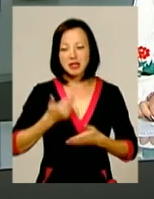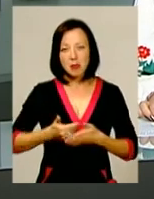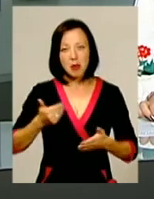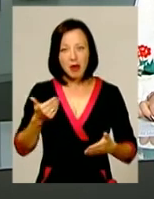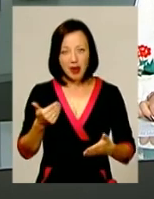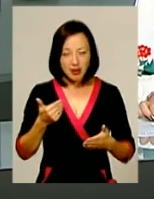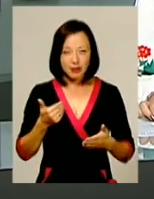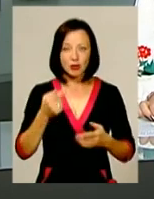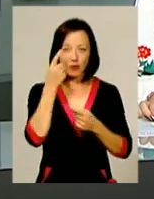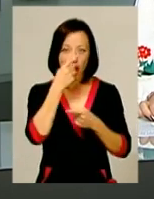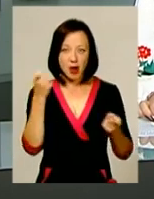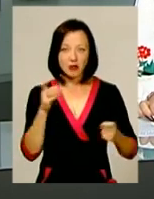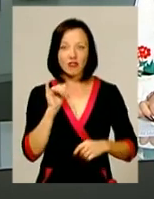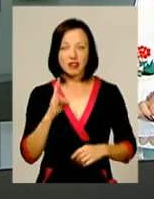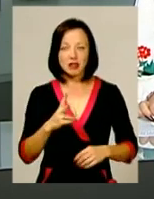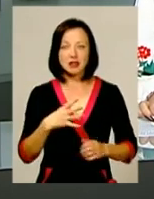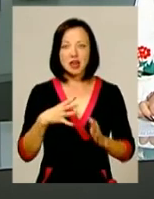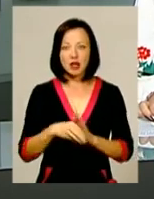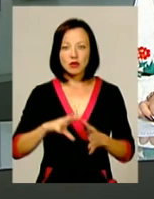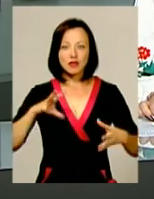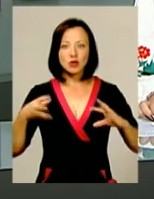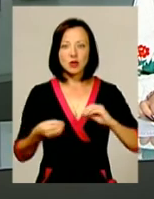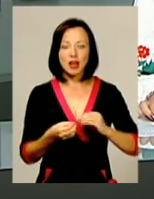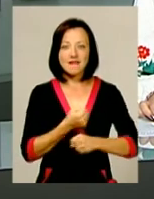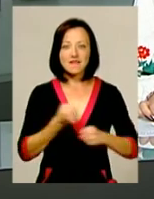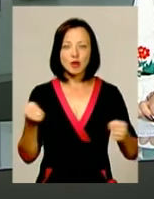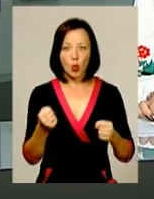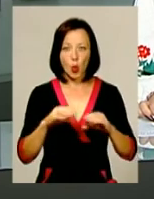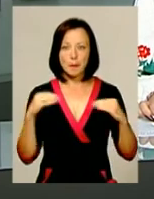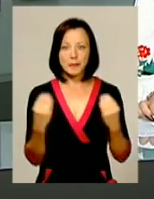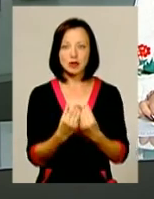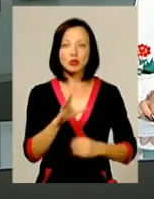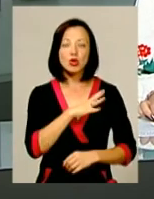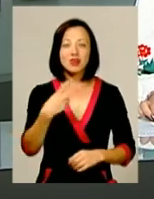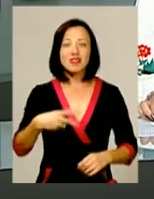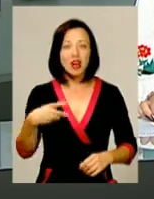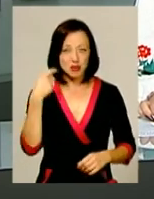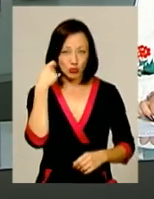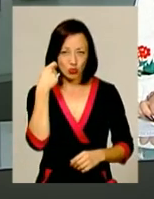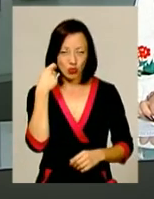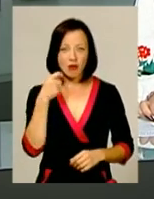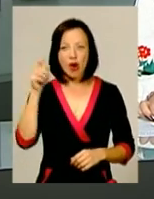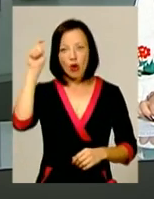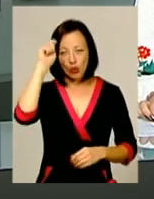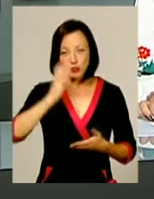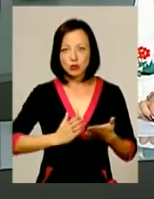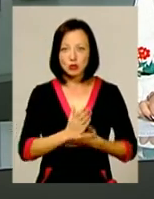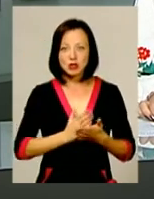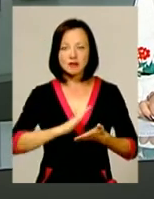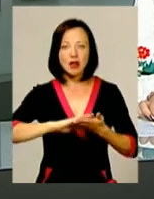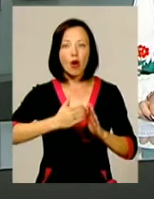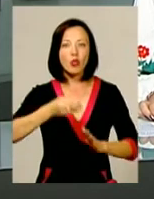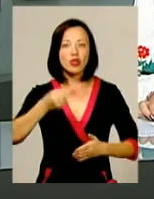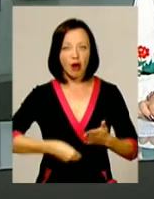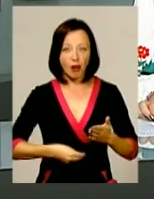попередньою інформацією, він загинув у наслідок вибуху міни. Сергію Хоптяру було 20 років, хлопець служив в армії за